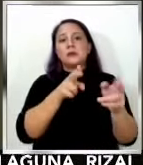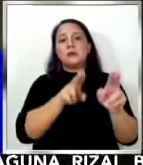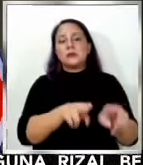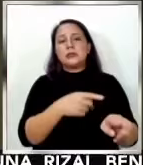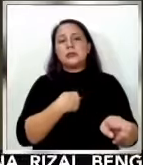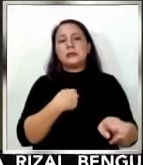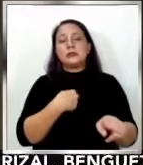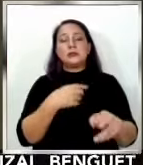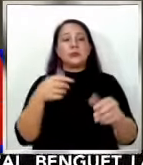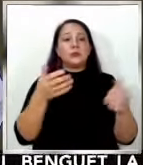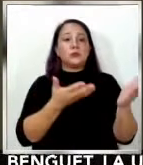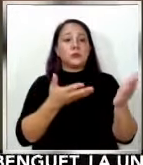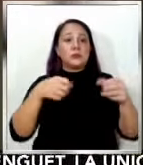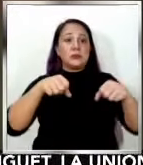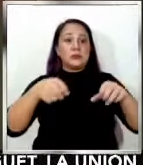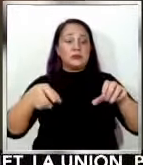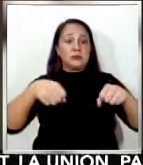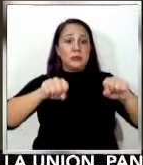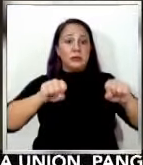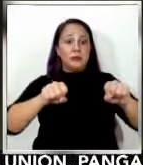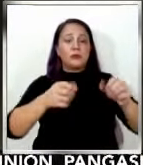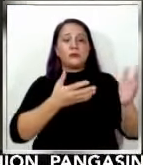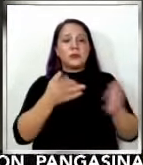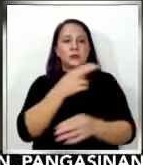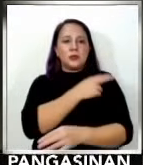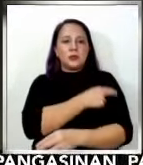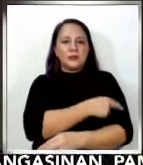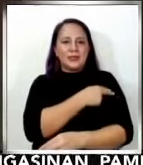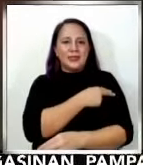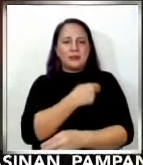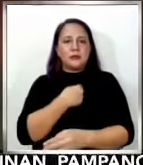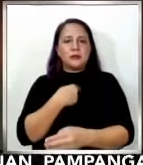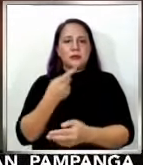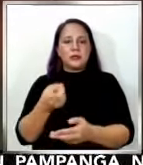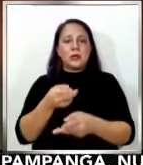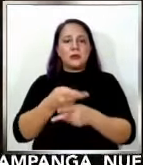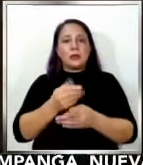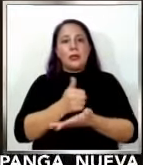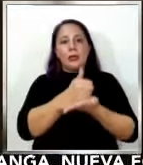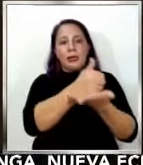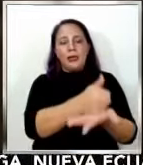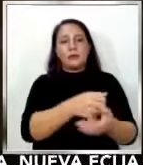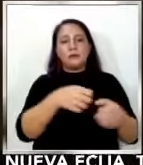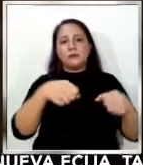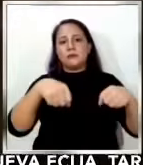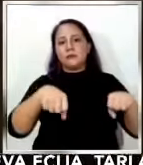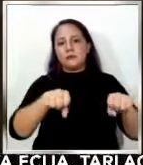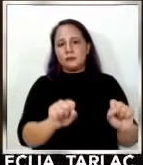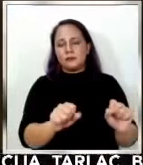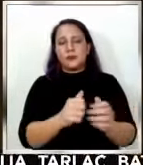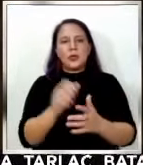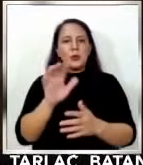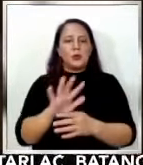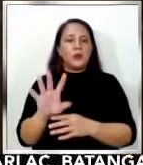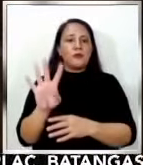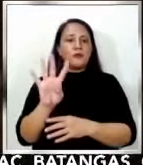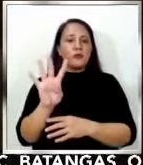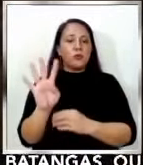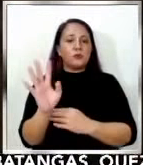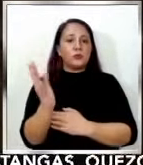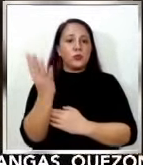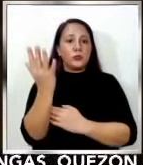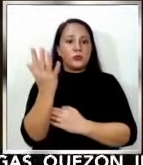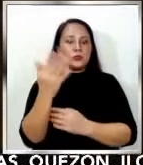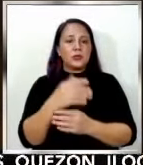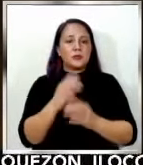nagpapagaling ang rider sa ospital. Siniguro ni Bakay na mabibigyan ng tulong ang rider. Pasado alas 4 ng madaling araw, tahimik